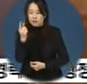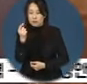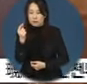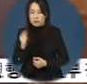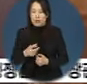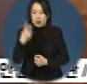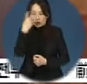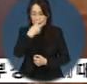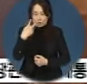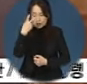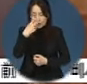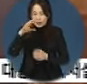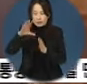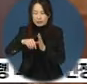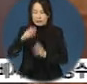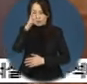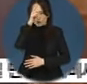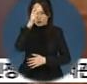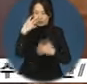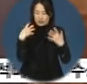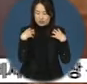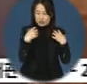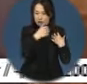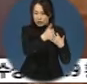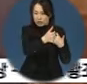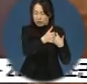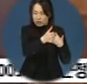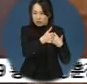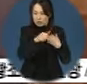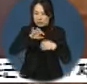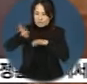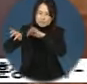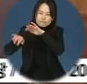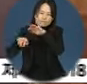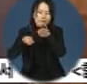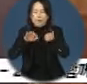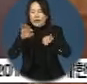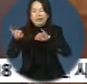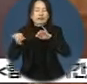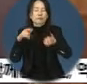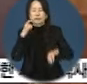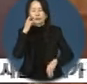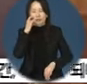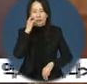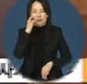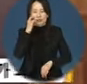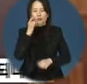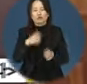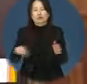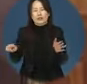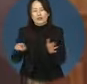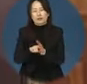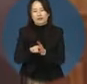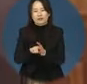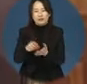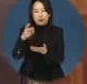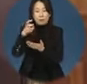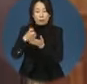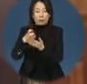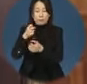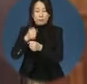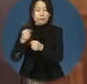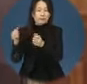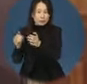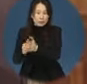대해서는 적어도 경찰 청장 이라 하더라도 얘는 누구라 하더라도 즉 관여하지 않게 동서를 보장하는 게 있구요